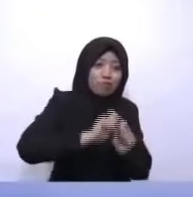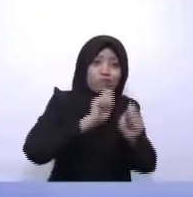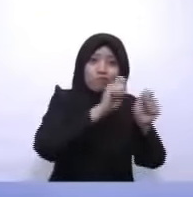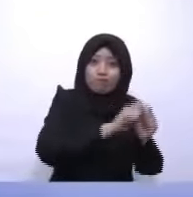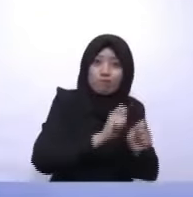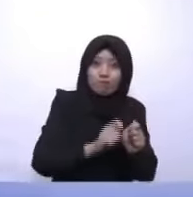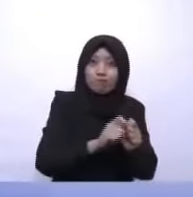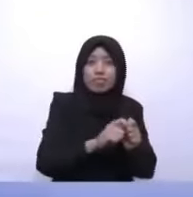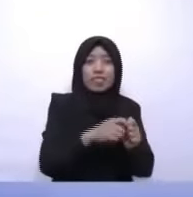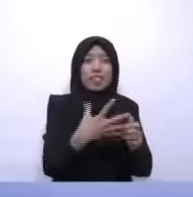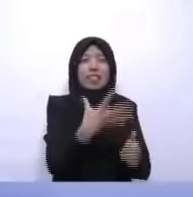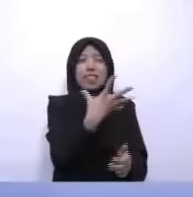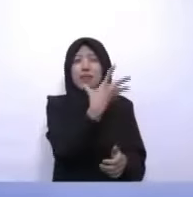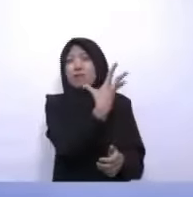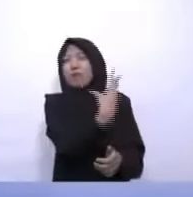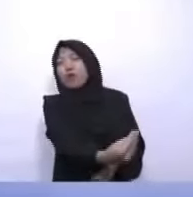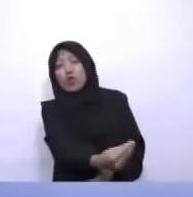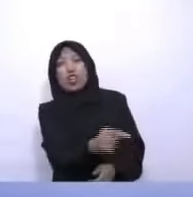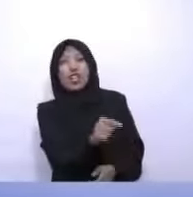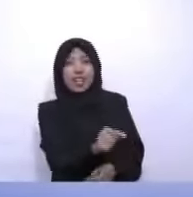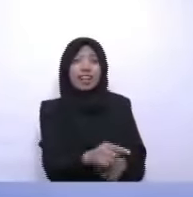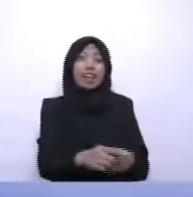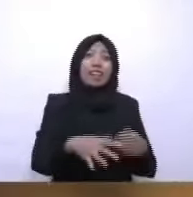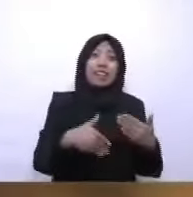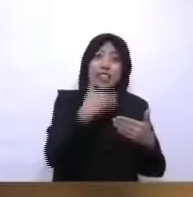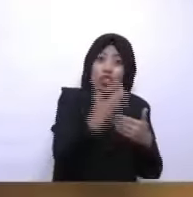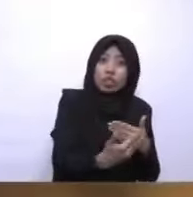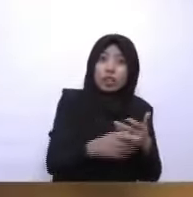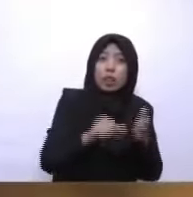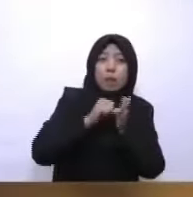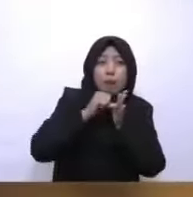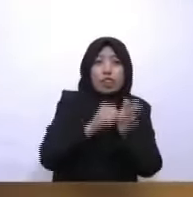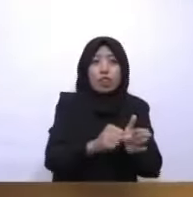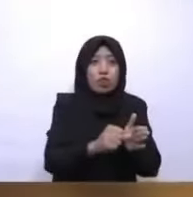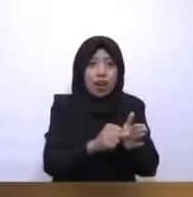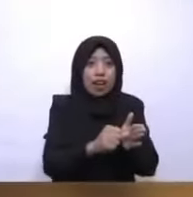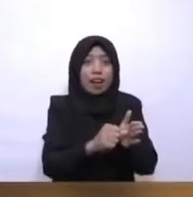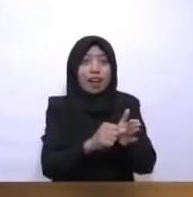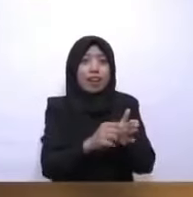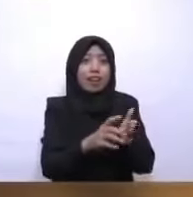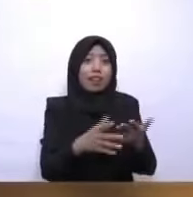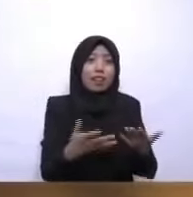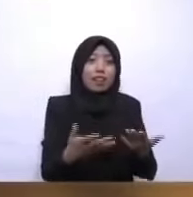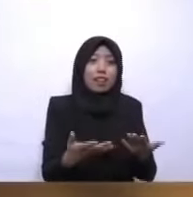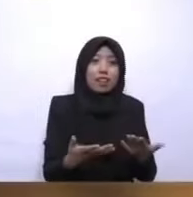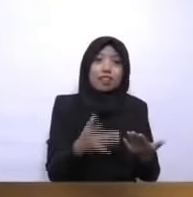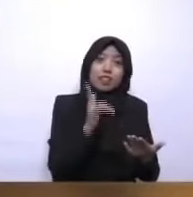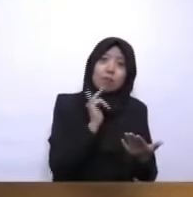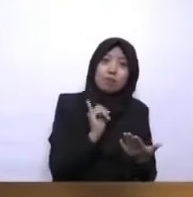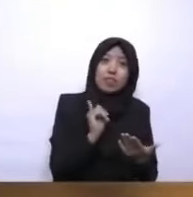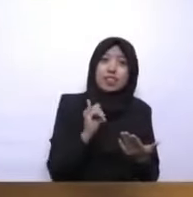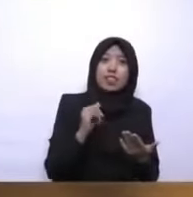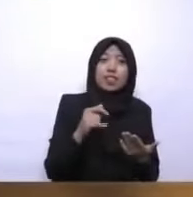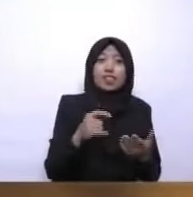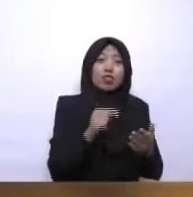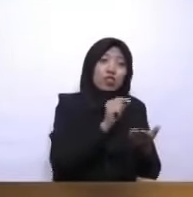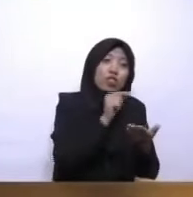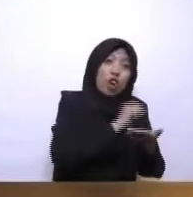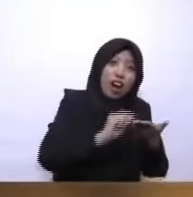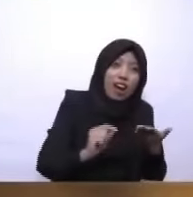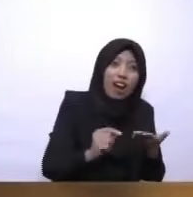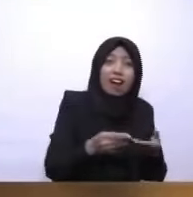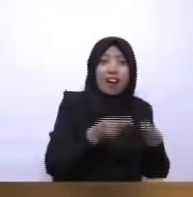di daerah terpencil. Kemudian kita mengadakan bantuan, bagus, bantuan gubernur sekolah dan juga